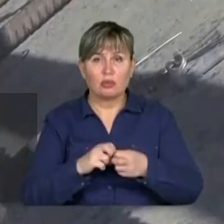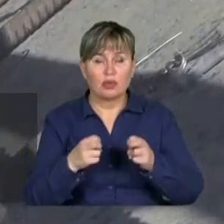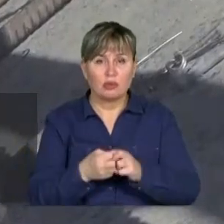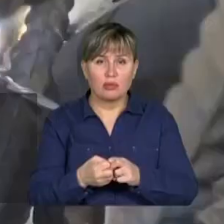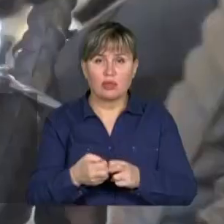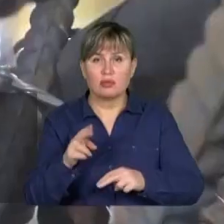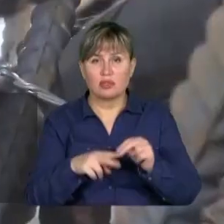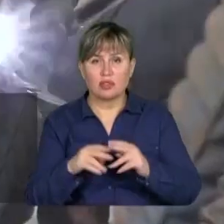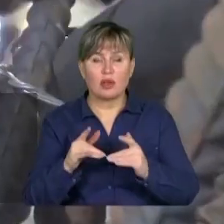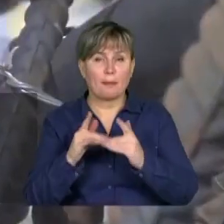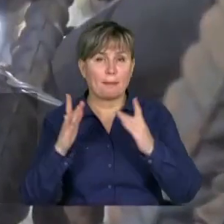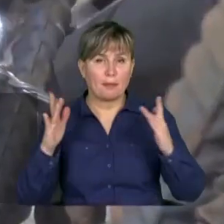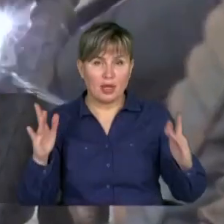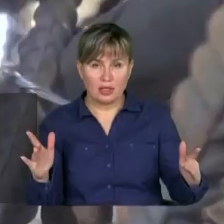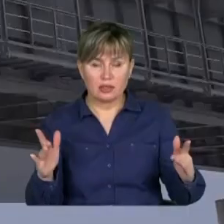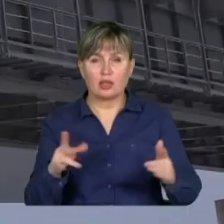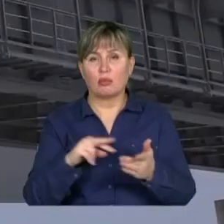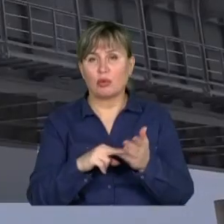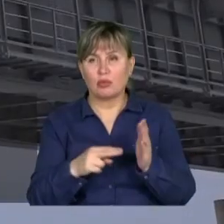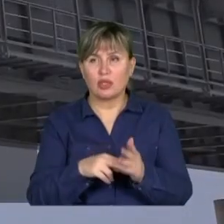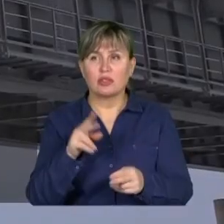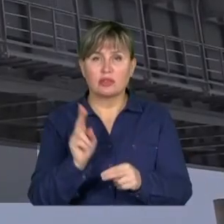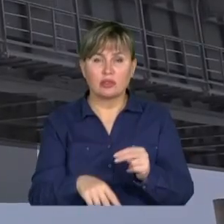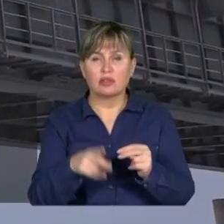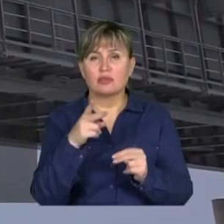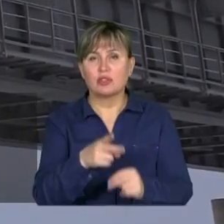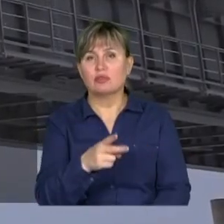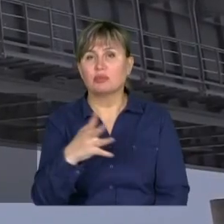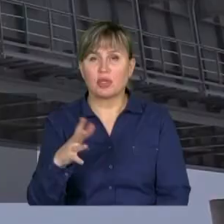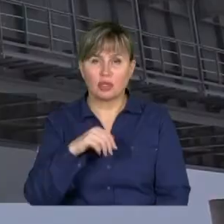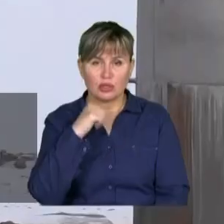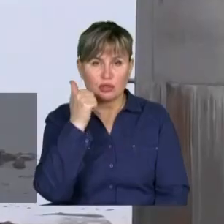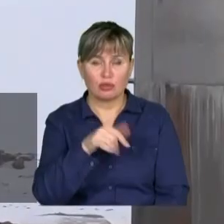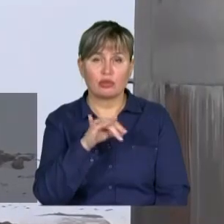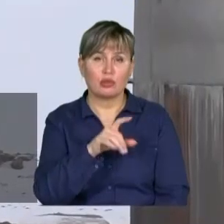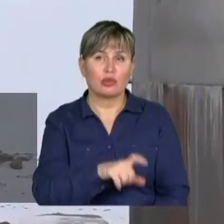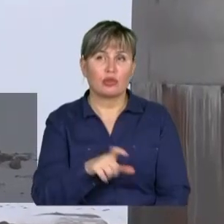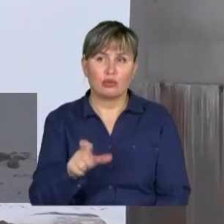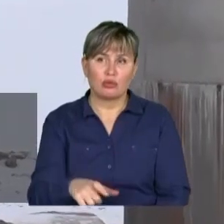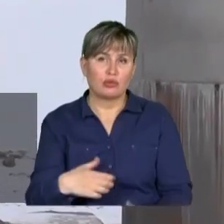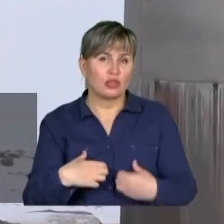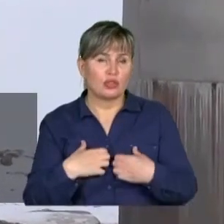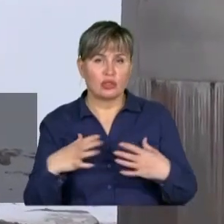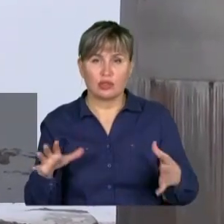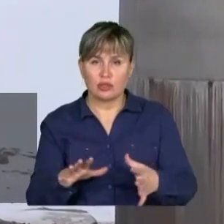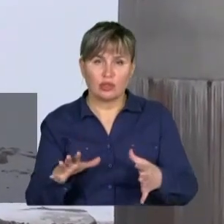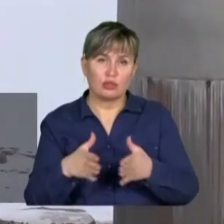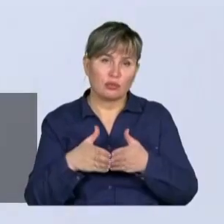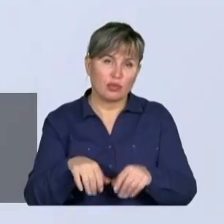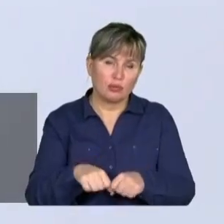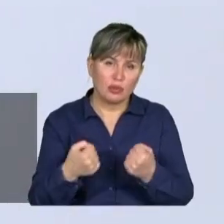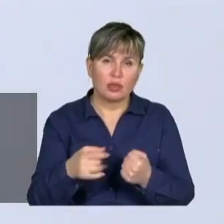строительство моста через водохранилище. По планам оно завершится к 2025 году. И тогда людям уже не страшны будут ни поломки паромов,